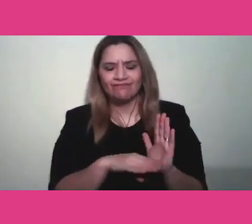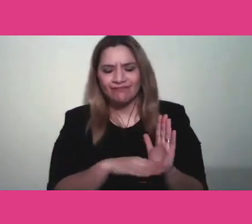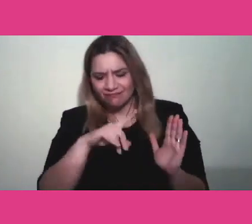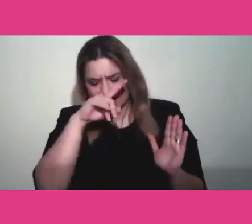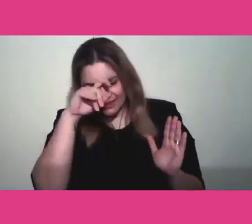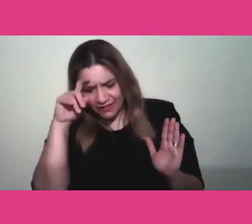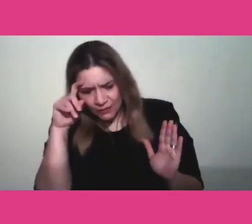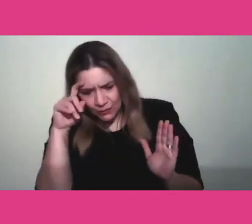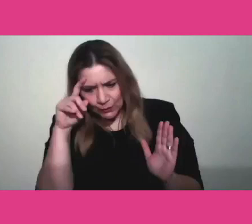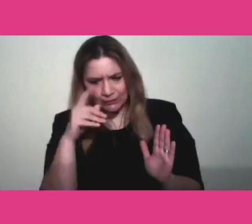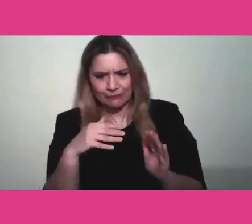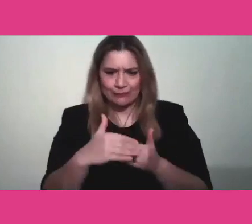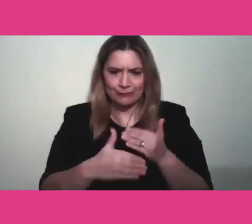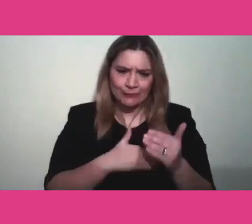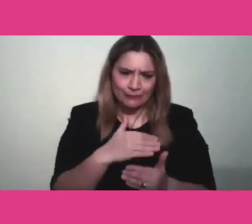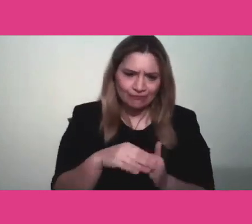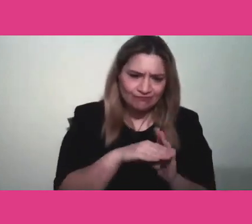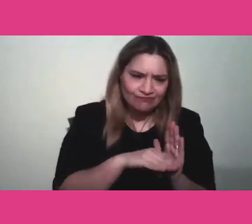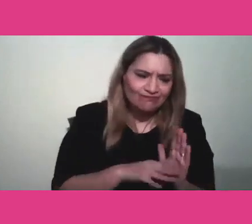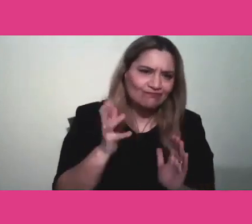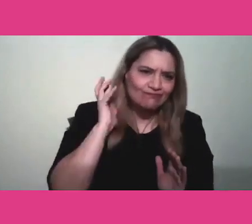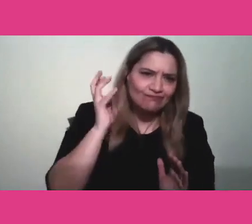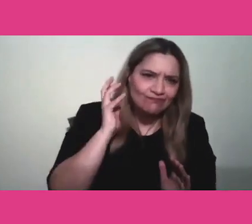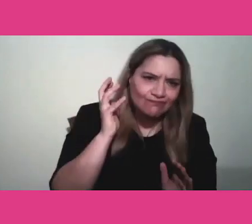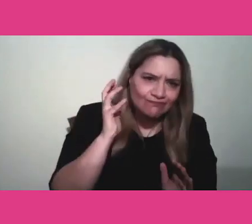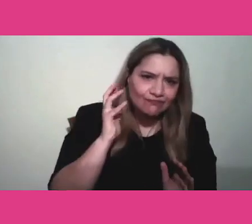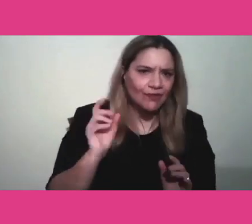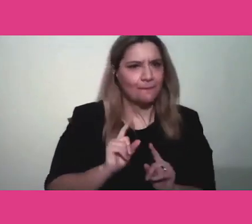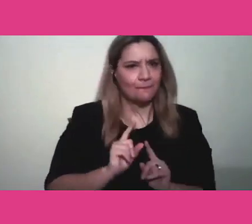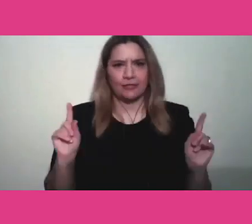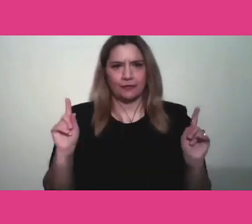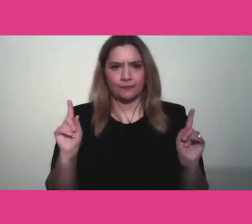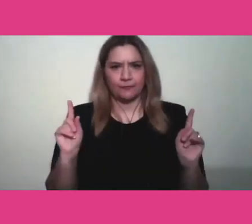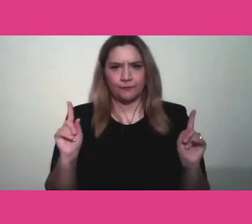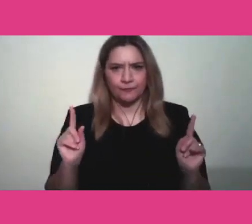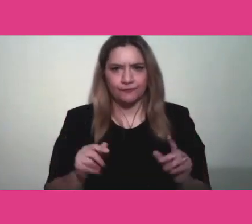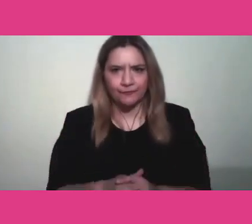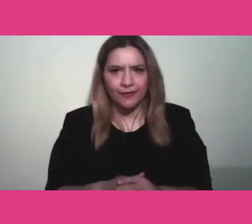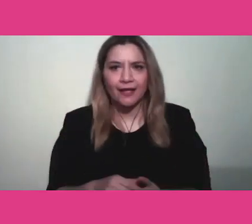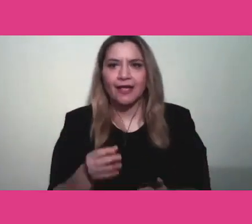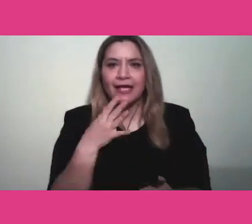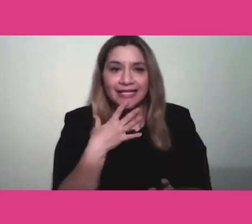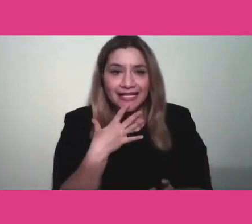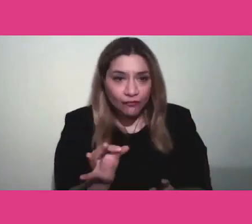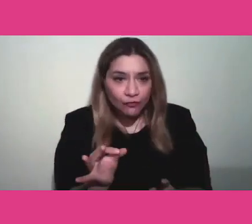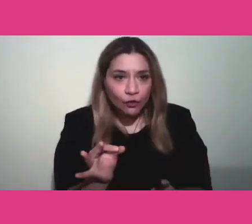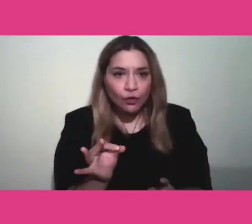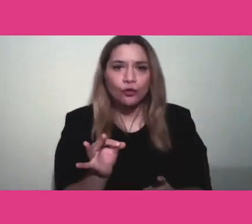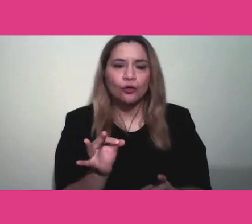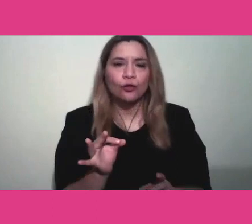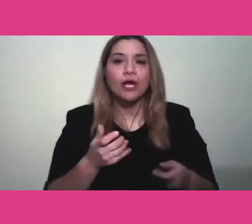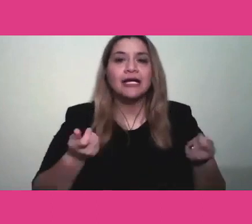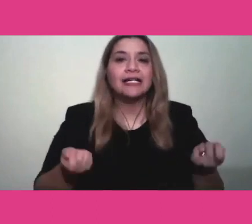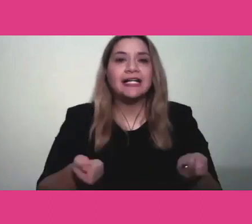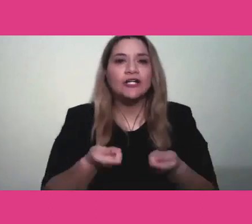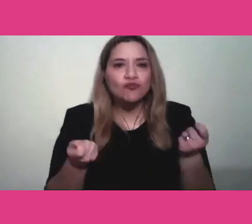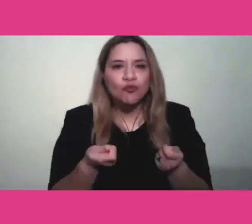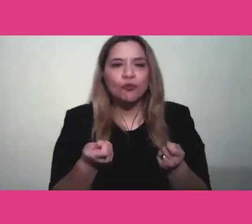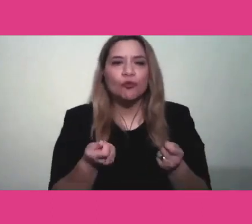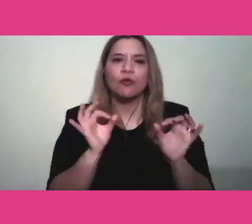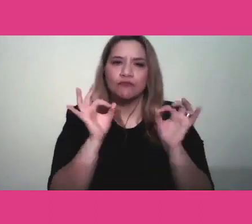δύσκολη ή βαρετή κάποιες φορές. Οπότε γι' αυτό το λόγο κιόλας χρησιμοποιούμε πάρα πολύ